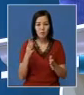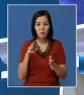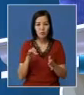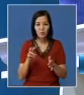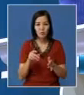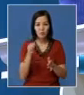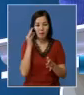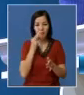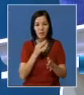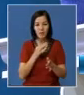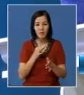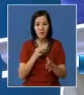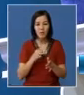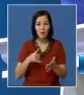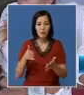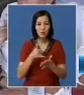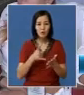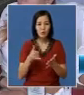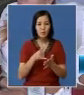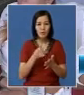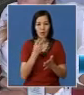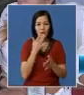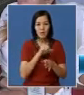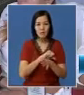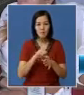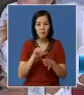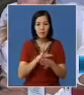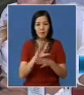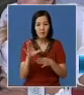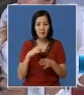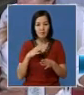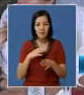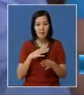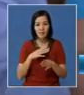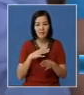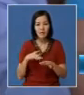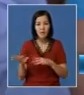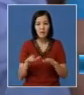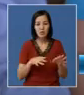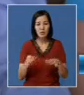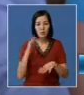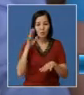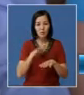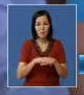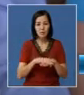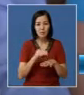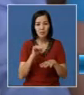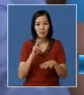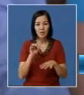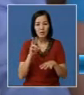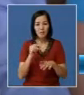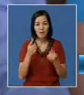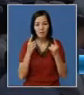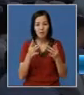бал мен 400 тонна сұйық май алыс жақын шетелдерге экспортталған. Аудан жетістігін паш еткен шарада өңір басшысы Әлібек Жақанбаев аймақтағы